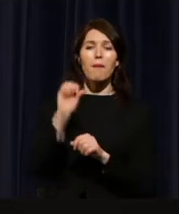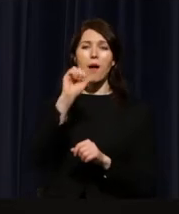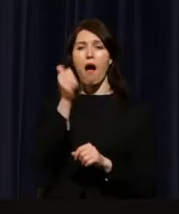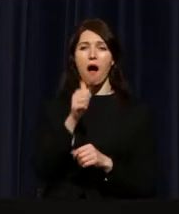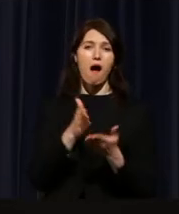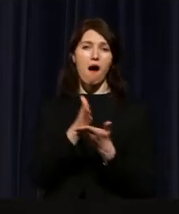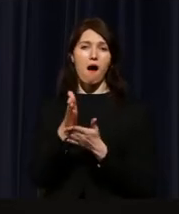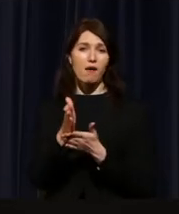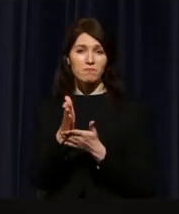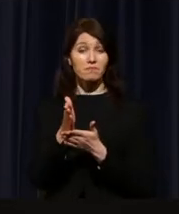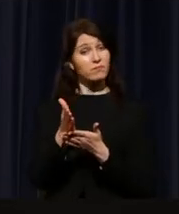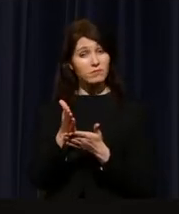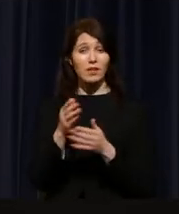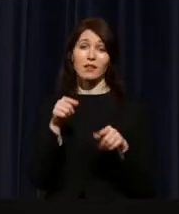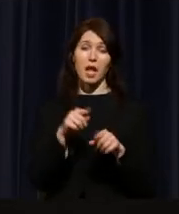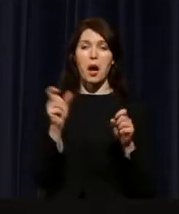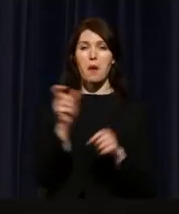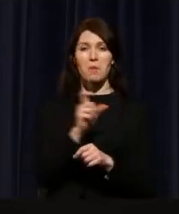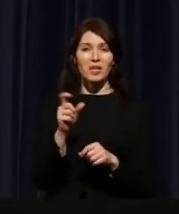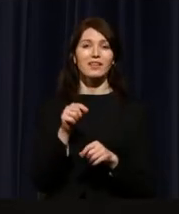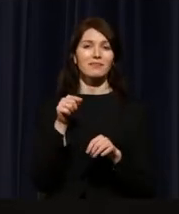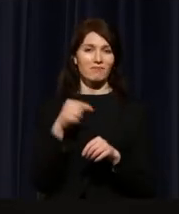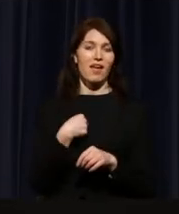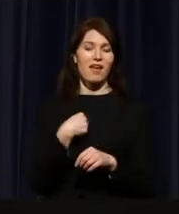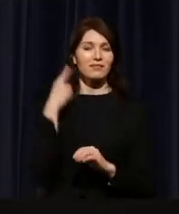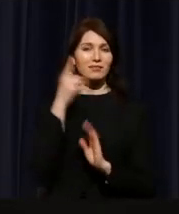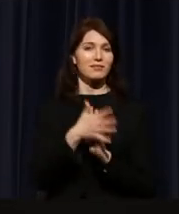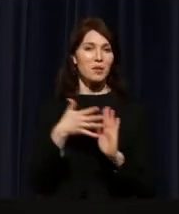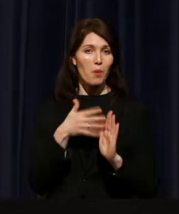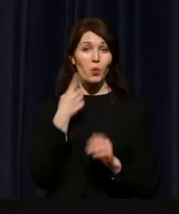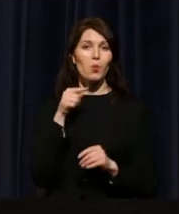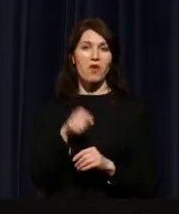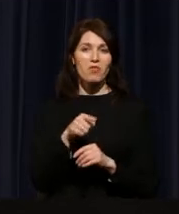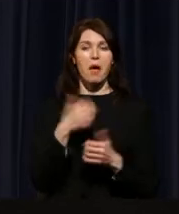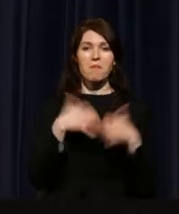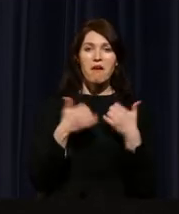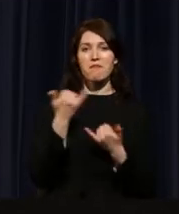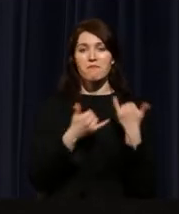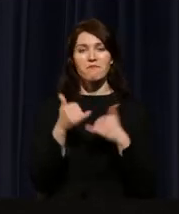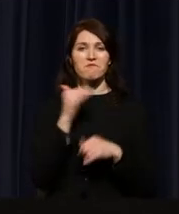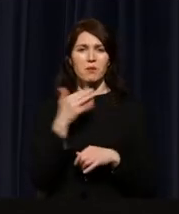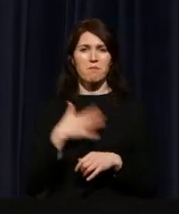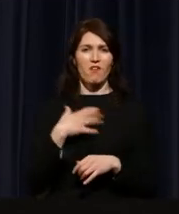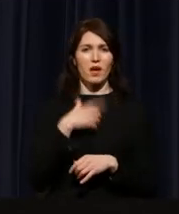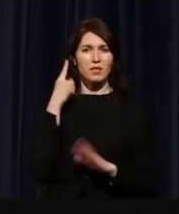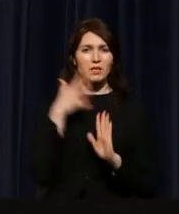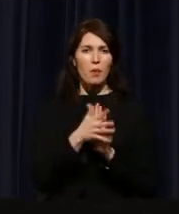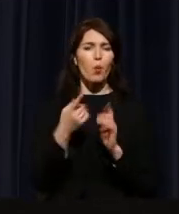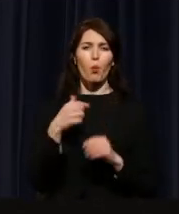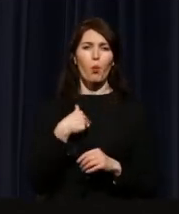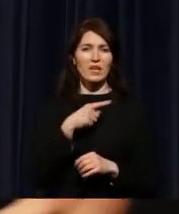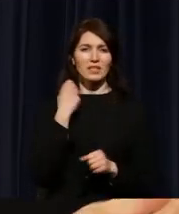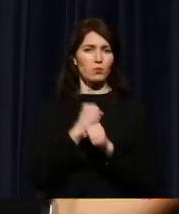māksliniecisku darīt. Un tad tajā brīdī būtībā es sapratu, ka no šīm eksaktajām zinātnēm man ir jāsaprot, ko es vēlos darīt.